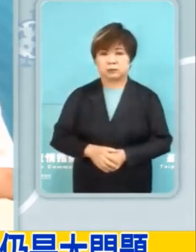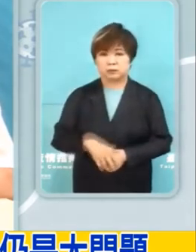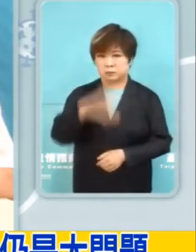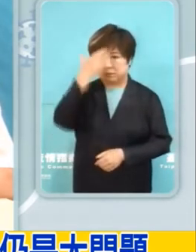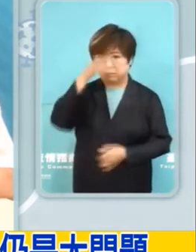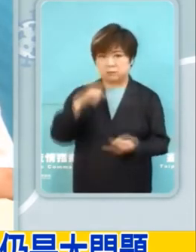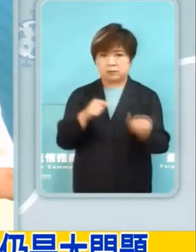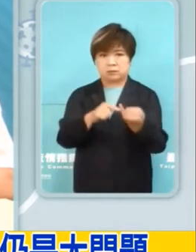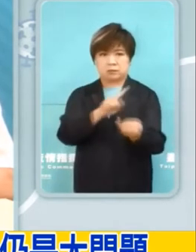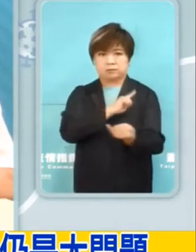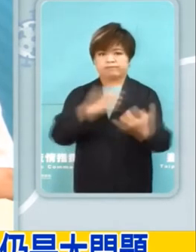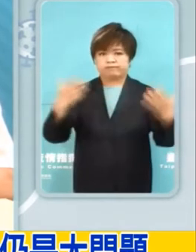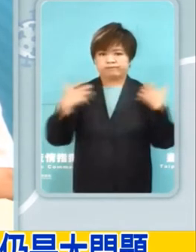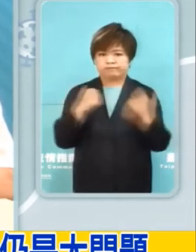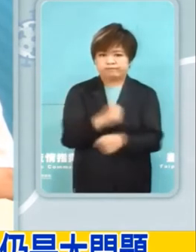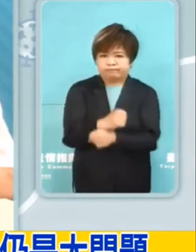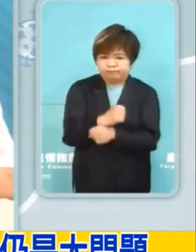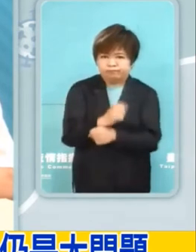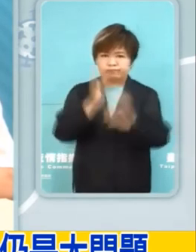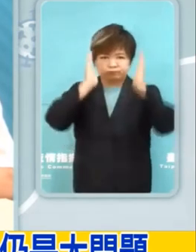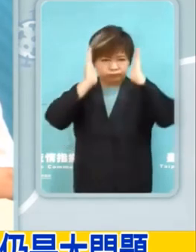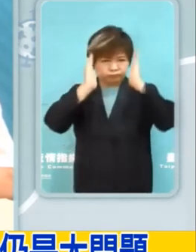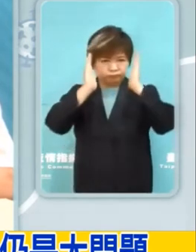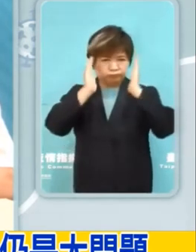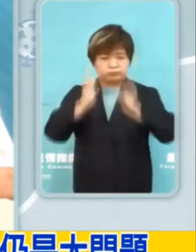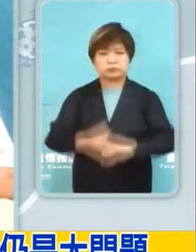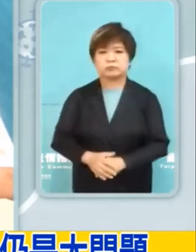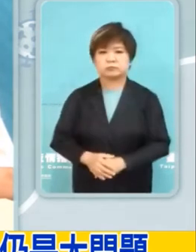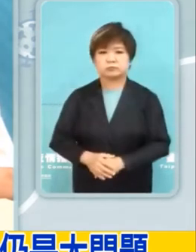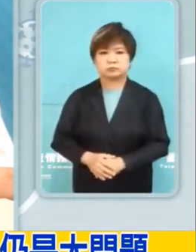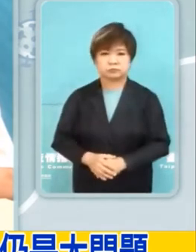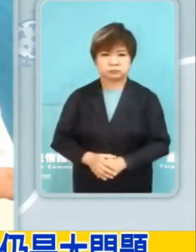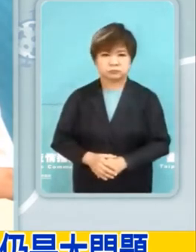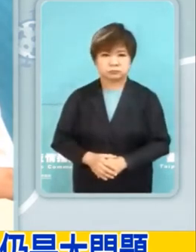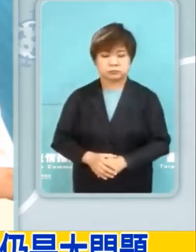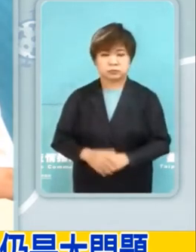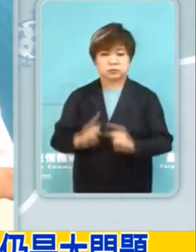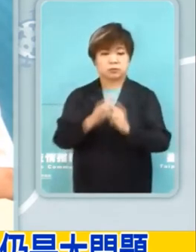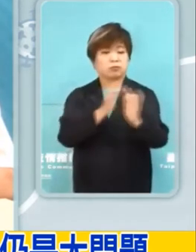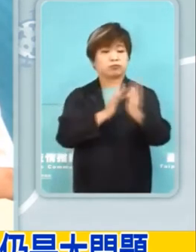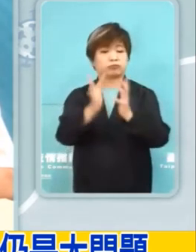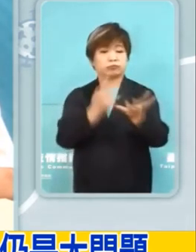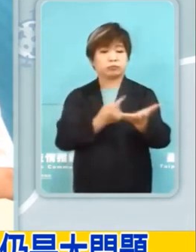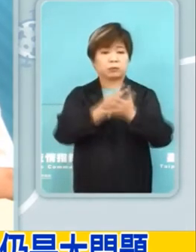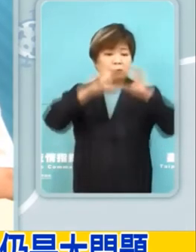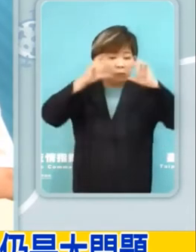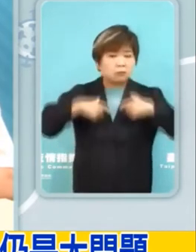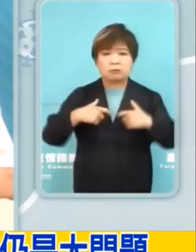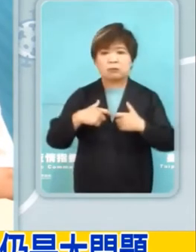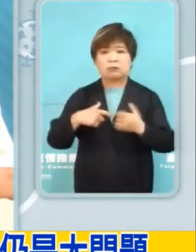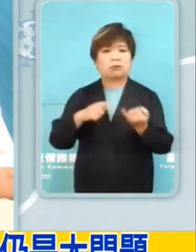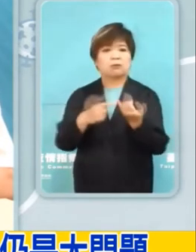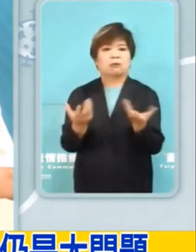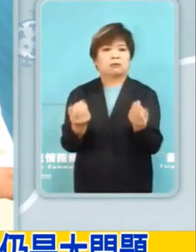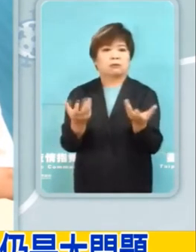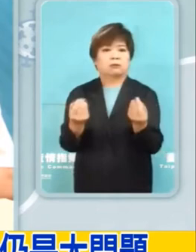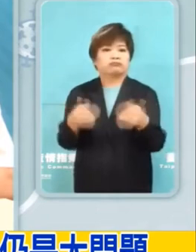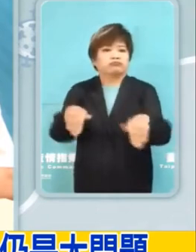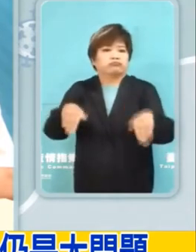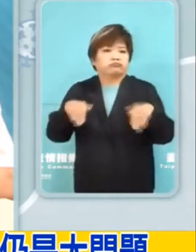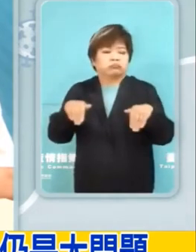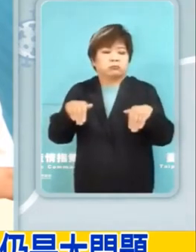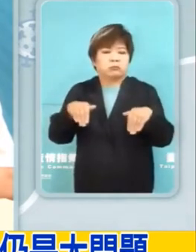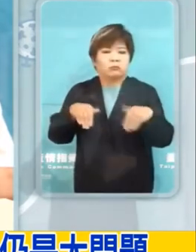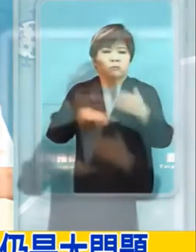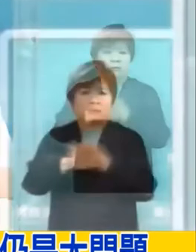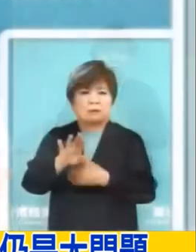自主管理的啊，没有说就去那种人多的地方不戴口罩的哈。特别是那种